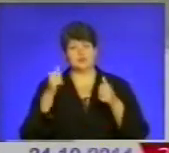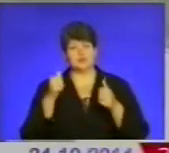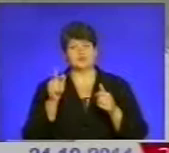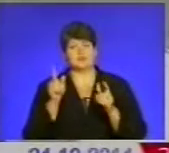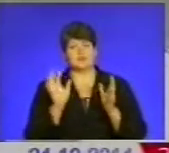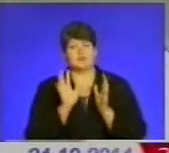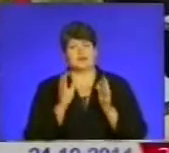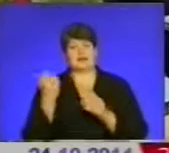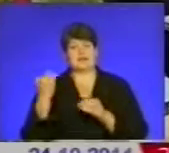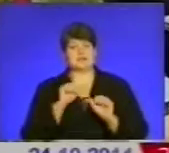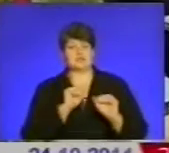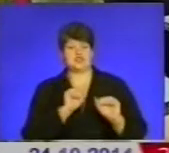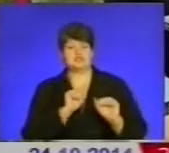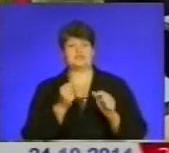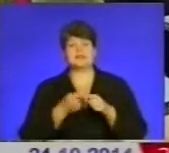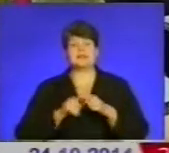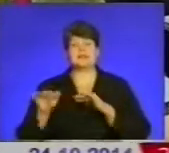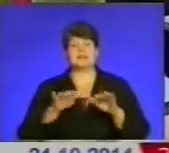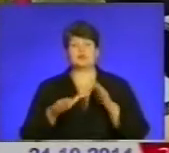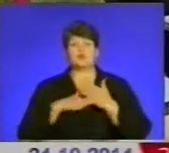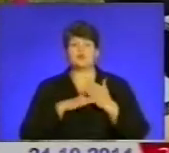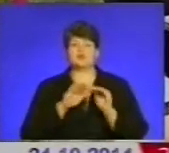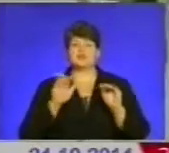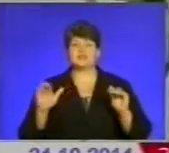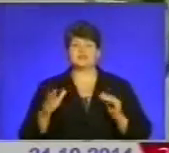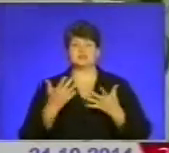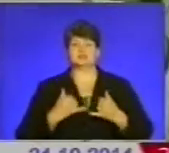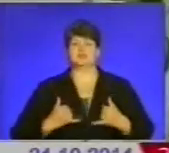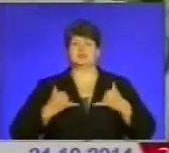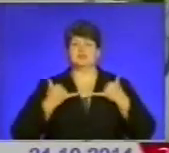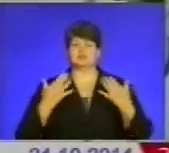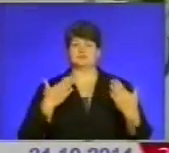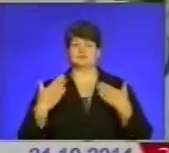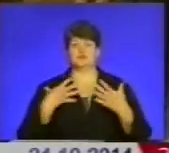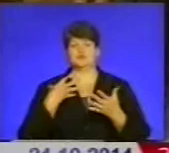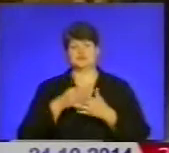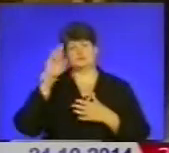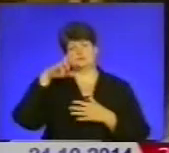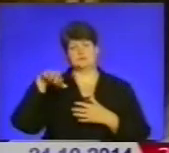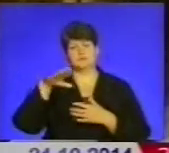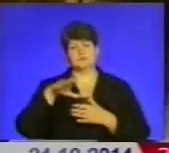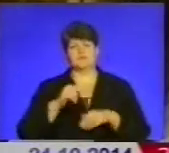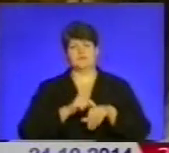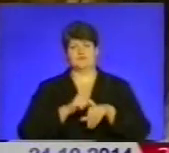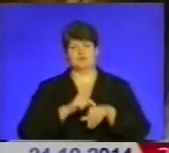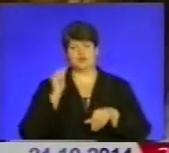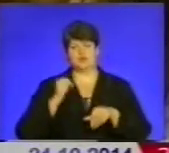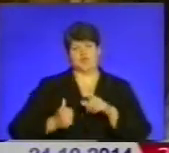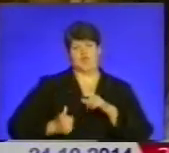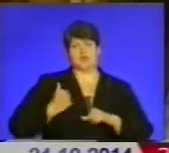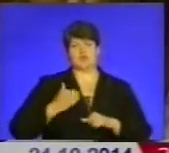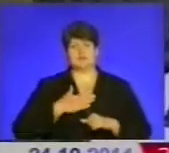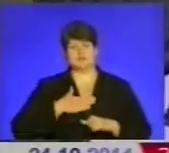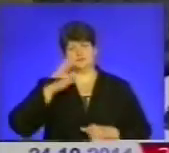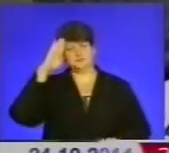їх захищали. Такі заходи допоможуть дітям навчитися шанобливому ставленню до своєї батьківщини, відчути гордість за наших